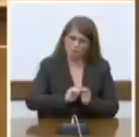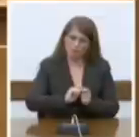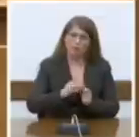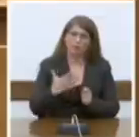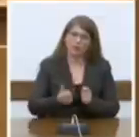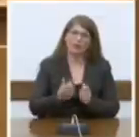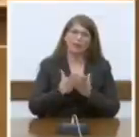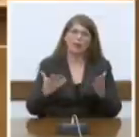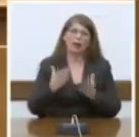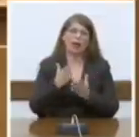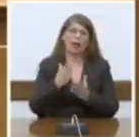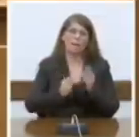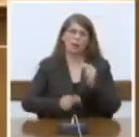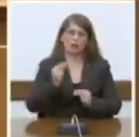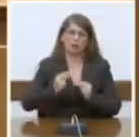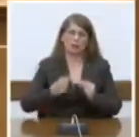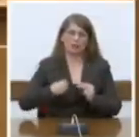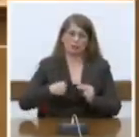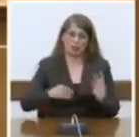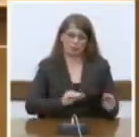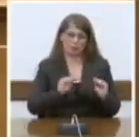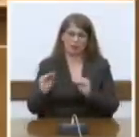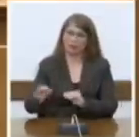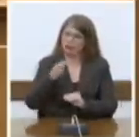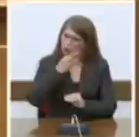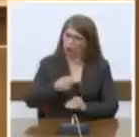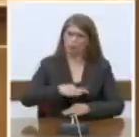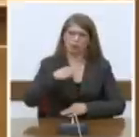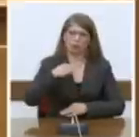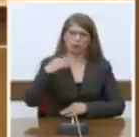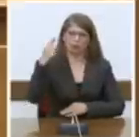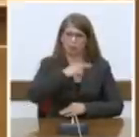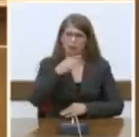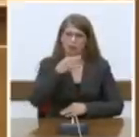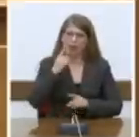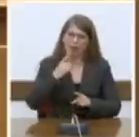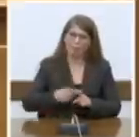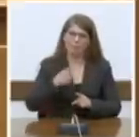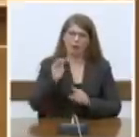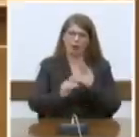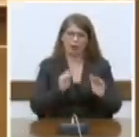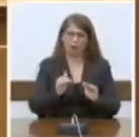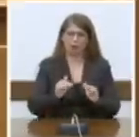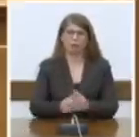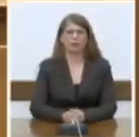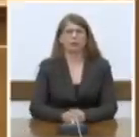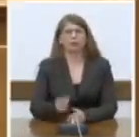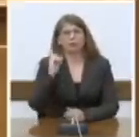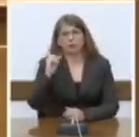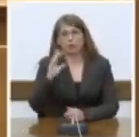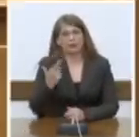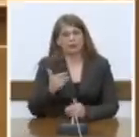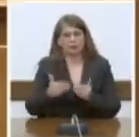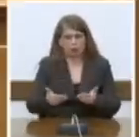στην πράσινη μετάβαση. Αναφέρθηκε ο κ. Πρωθυπουργός, αλλά εγώ θέλω να θέσω κάποια πολύ απλά ερωτήματα. Πρώτον, τι γίνεται με τον προς-πίσω